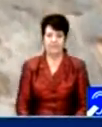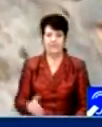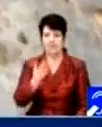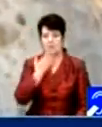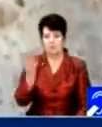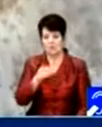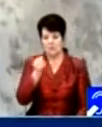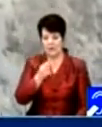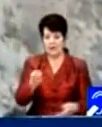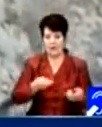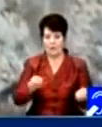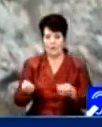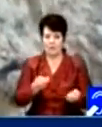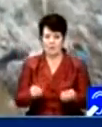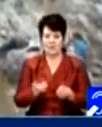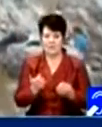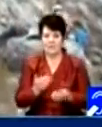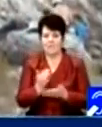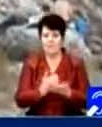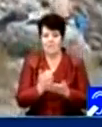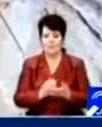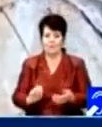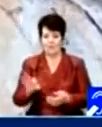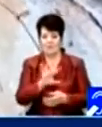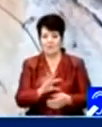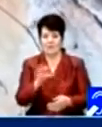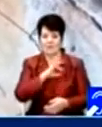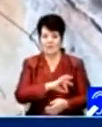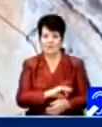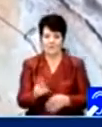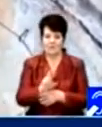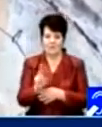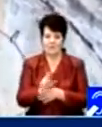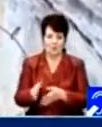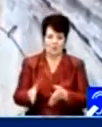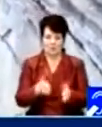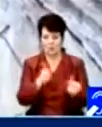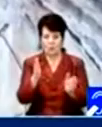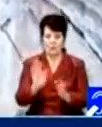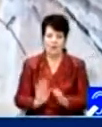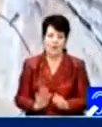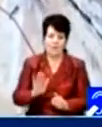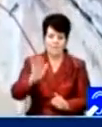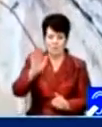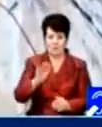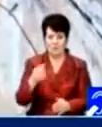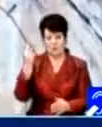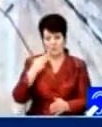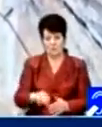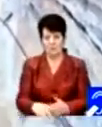ani, autoritățile au atras fonduri europene pe care le-au folosit pentru a repara drumurile montane și moderniza